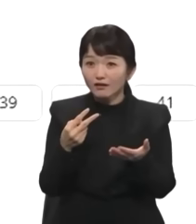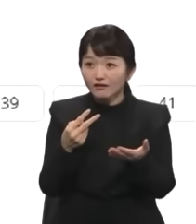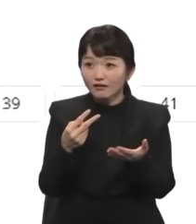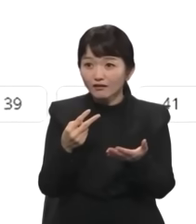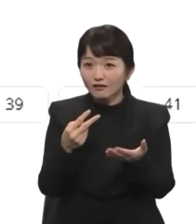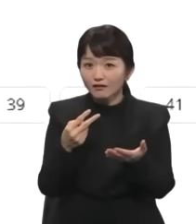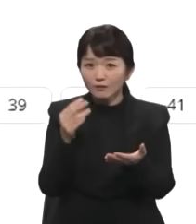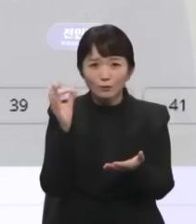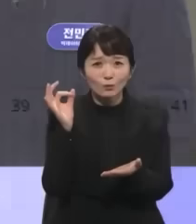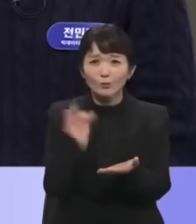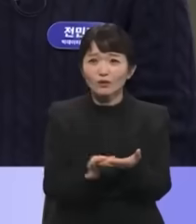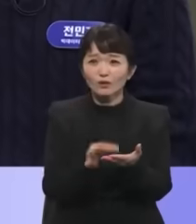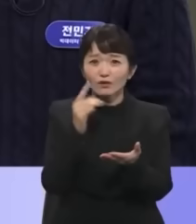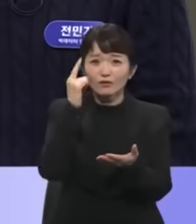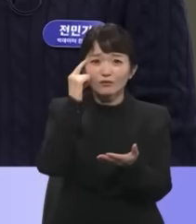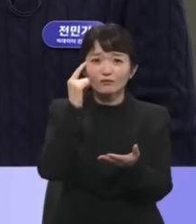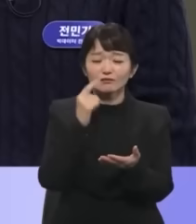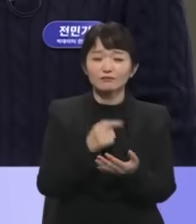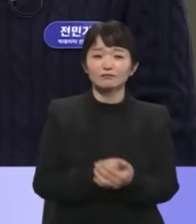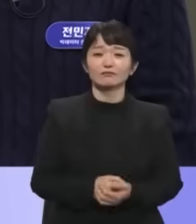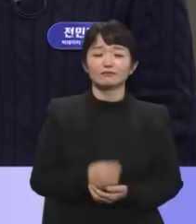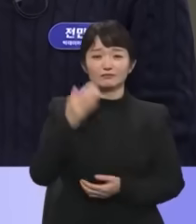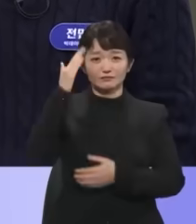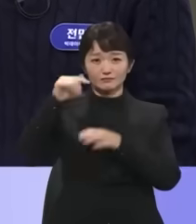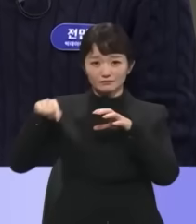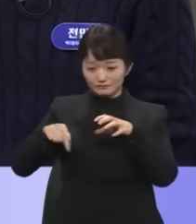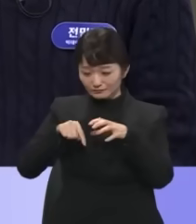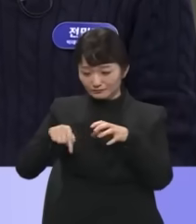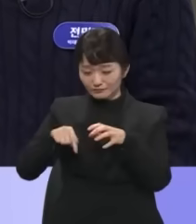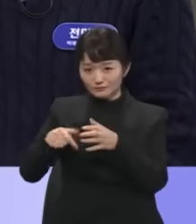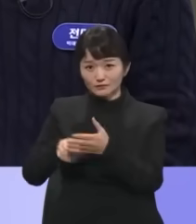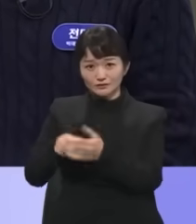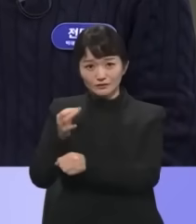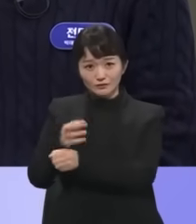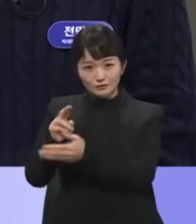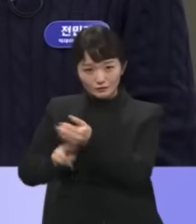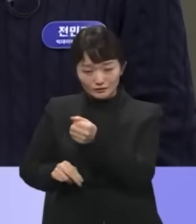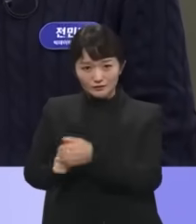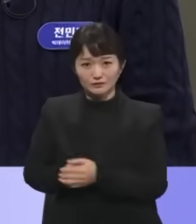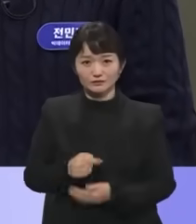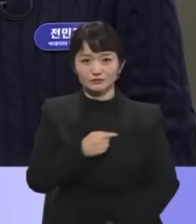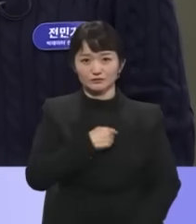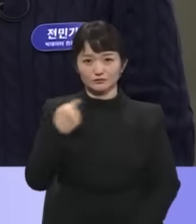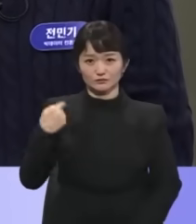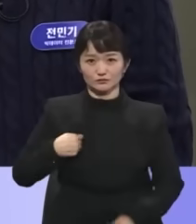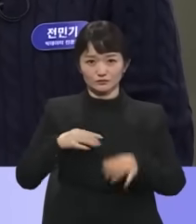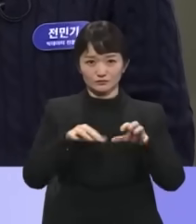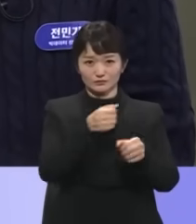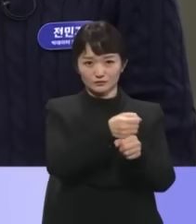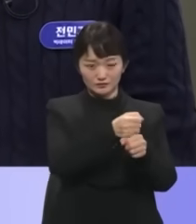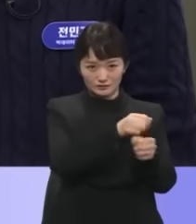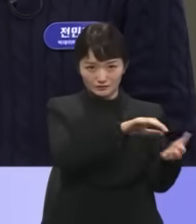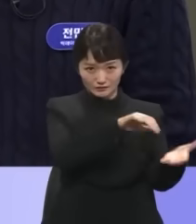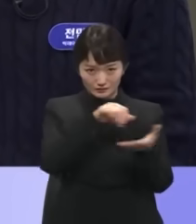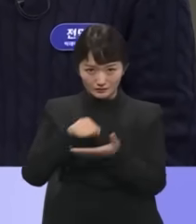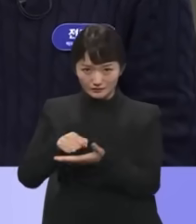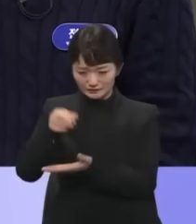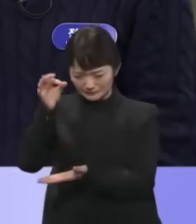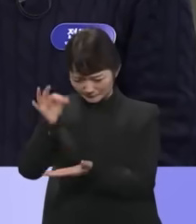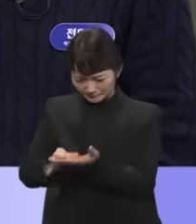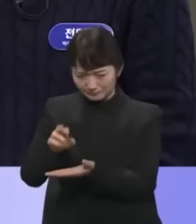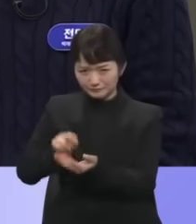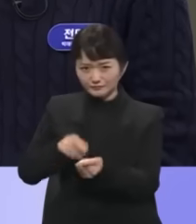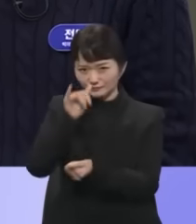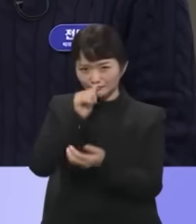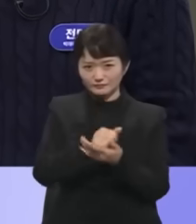너무 싸죠. 네. 왜 저렇게 싼 거예요? 그래서 이제 국내 쇼핑몰에서도 중국에서 생산한 저가 제품 많이 판매합니다. 네. 실제로. 네, 네. 그런데 알리는